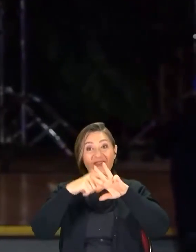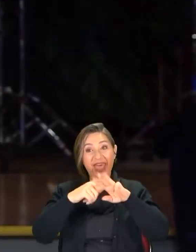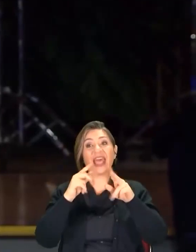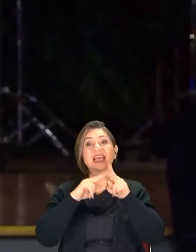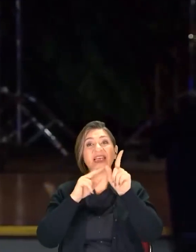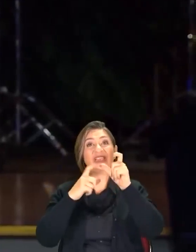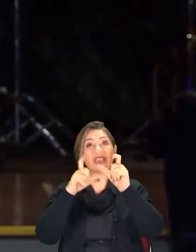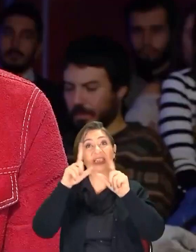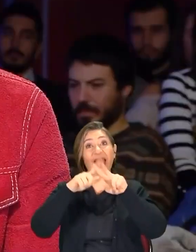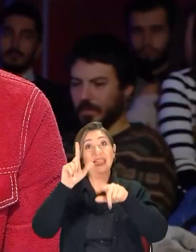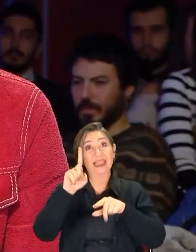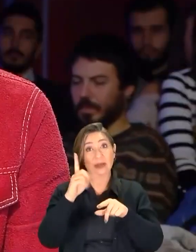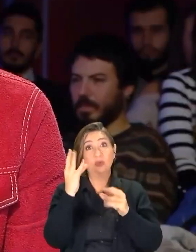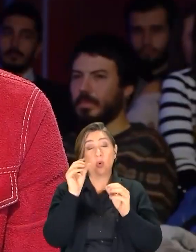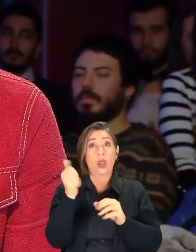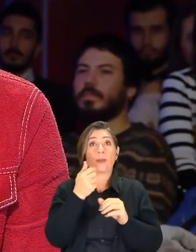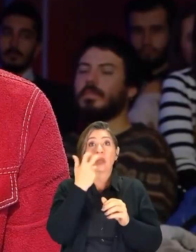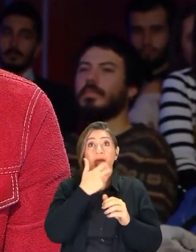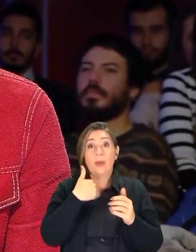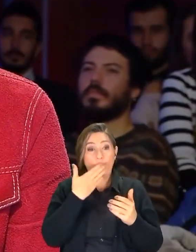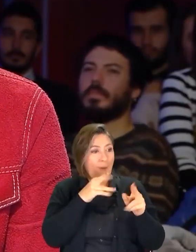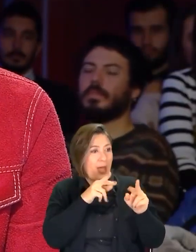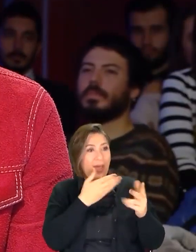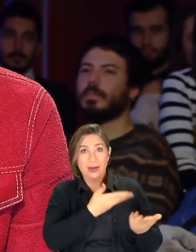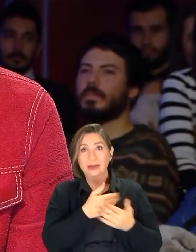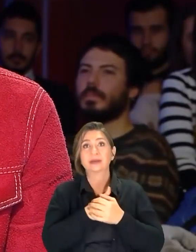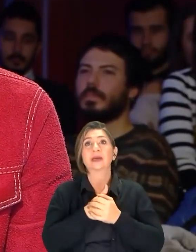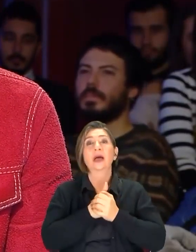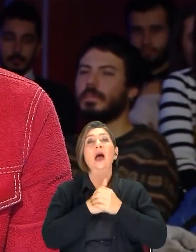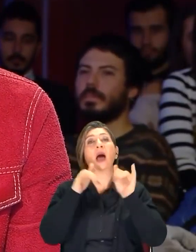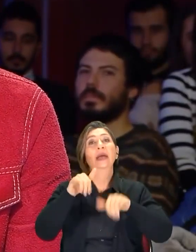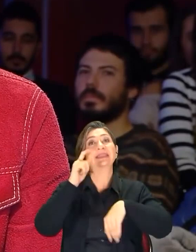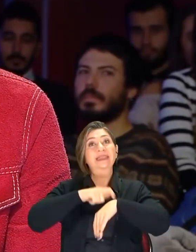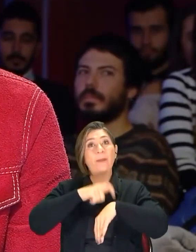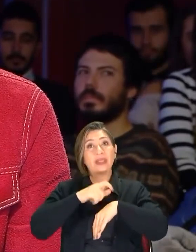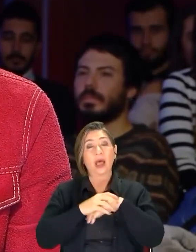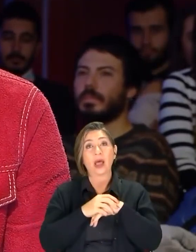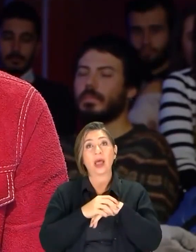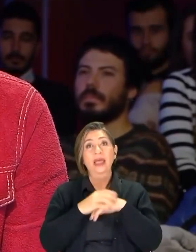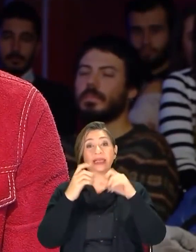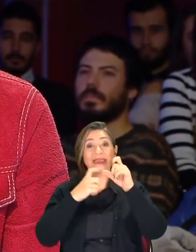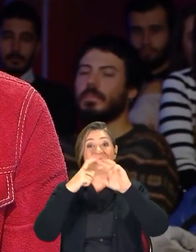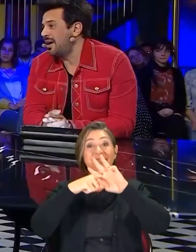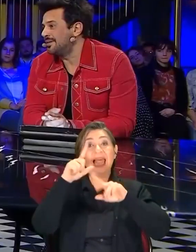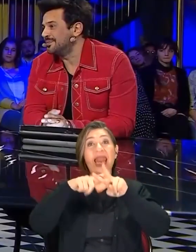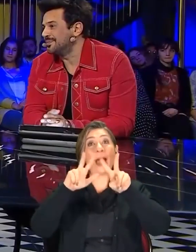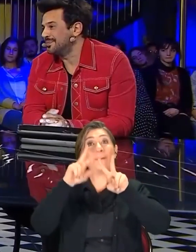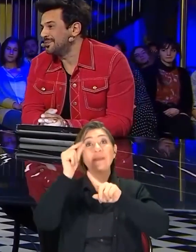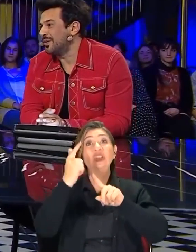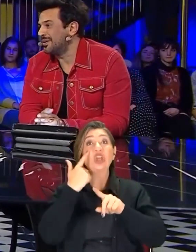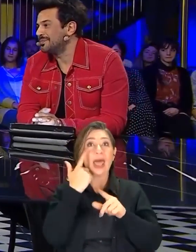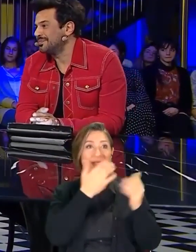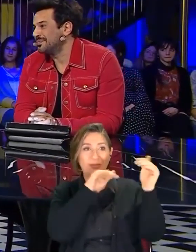aynı zamanda operanın en önemli tenorlar andan bir tanesi benim sınıf arkadaşımdır O da aynı zamanda Eee Selami abi Tabii Selami Şahin